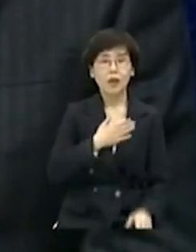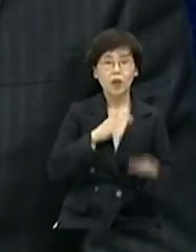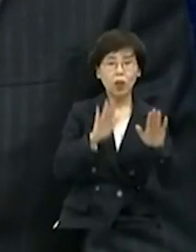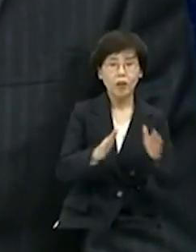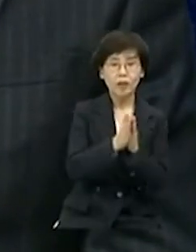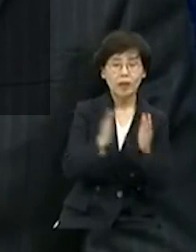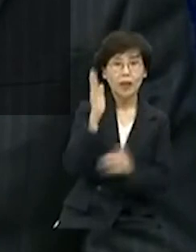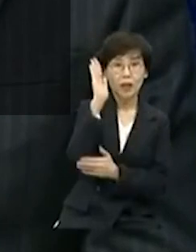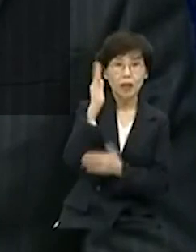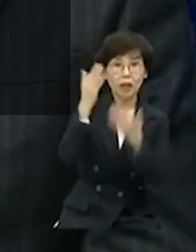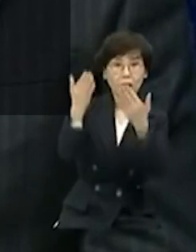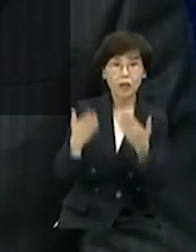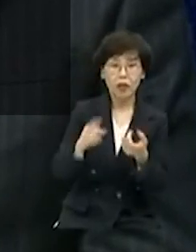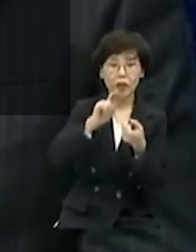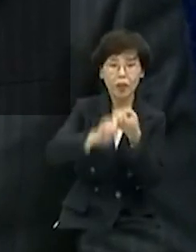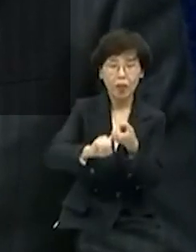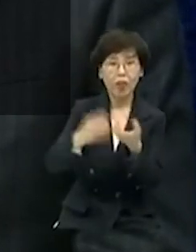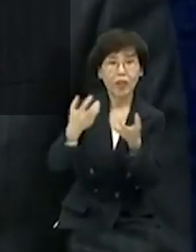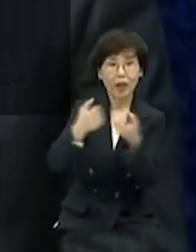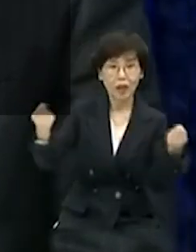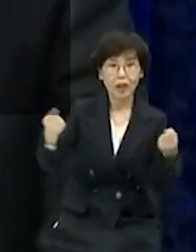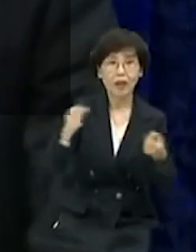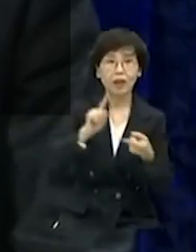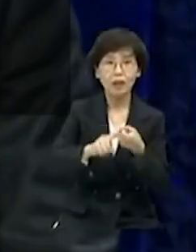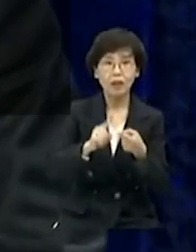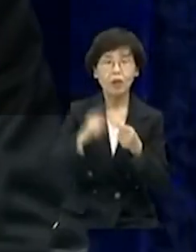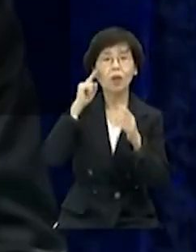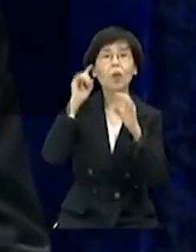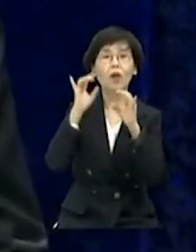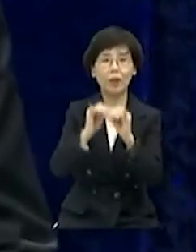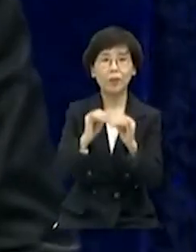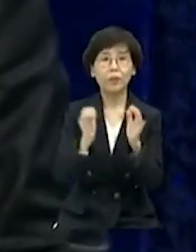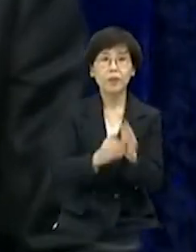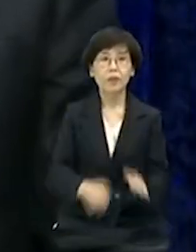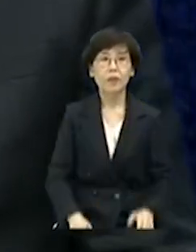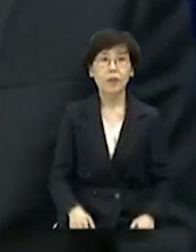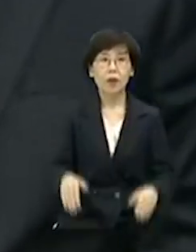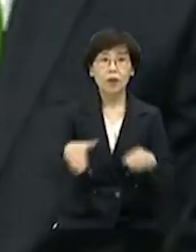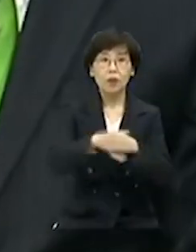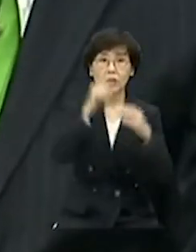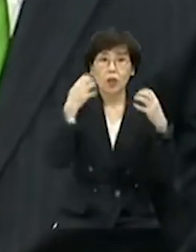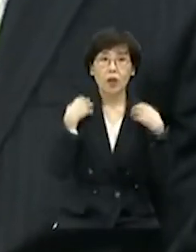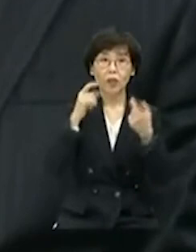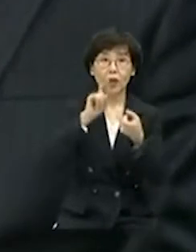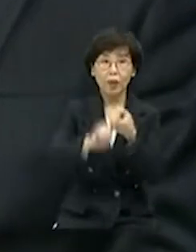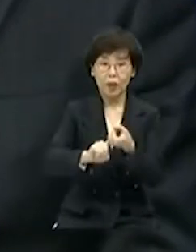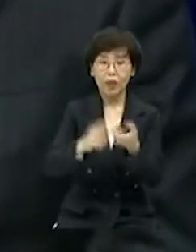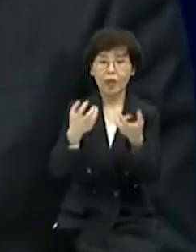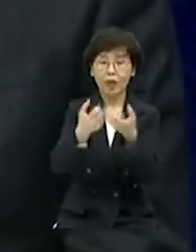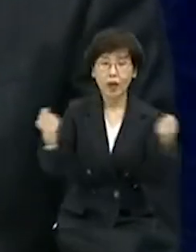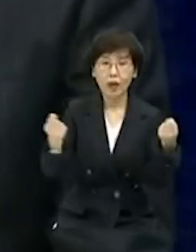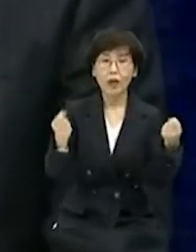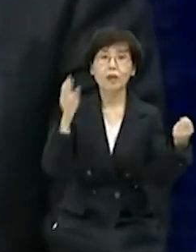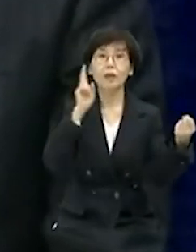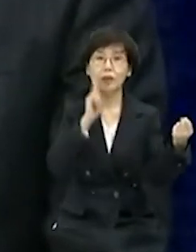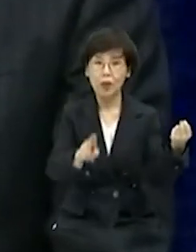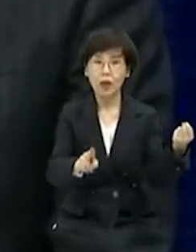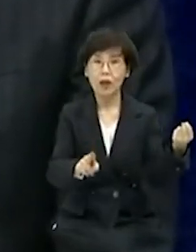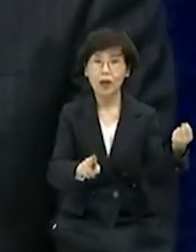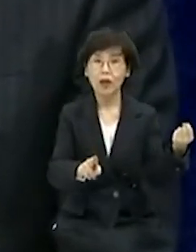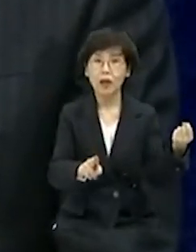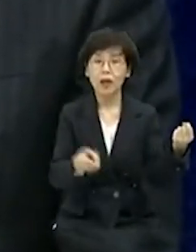모두 말씀해 하신 편가르기에 대해서 깊이 공감했습니다. 문재인 정권의 편가르기 정말